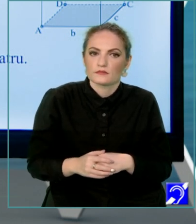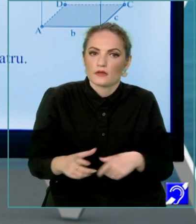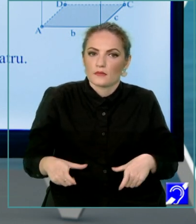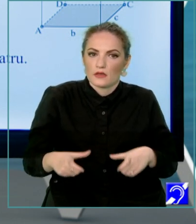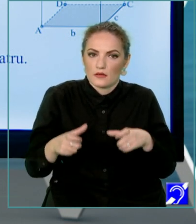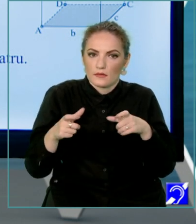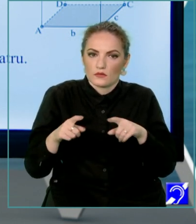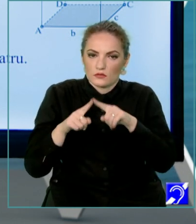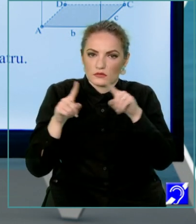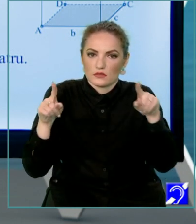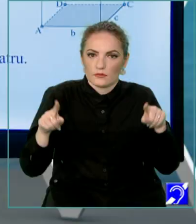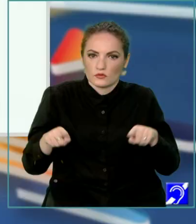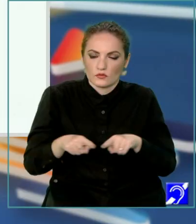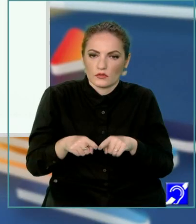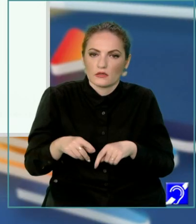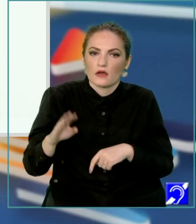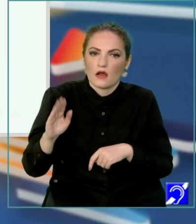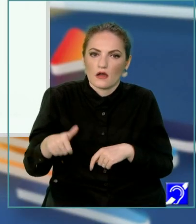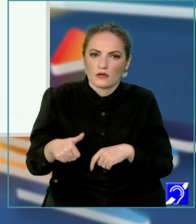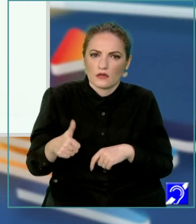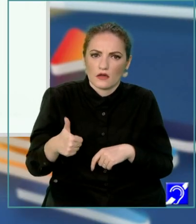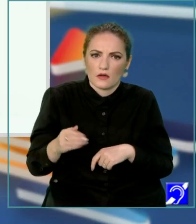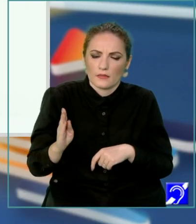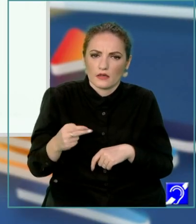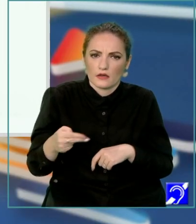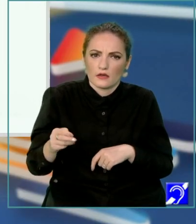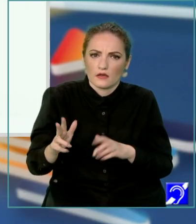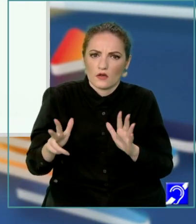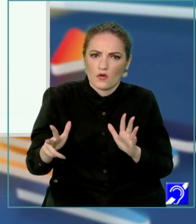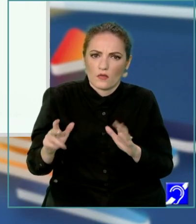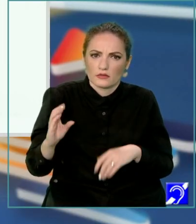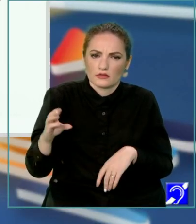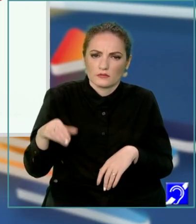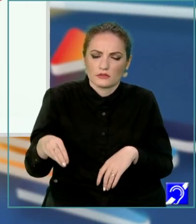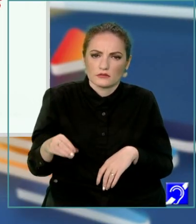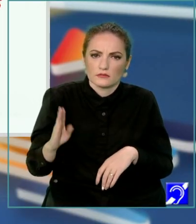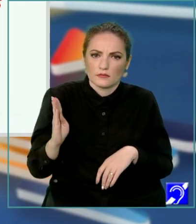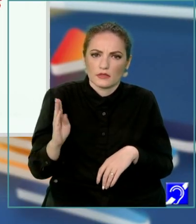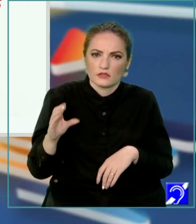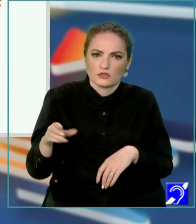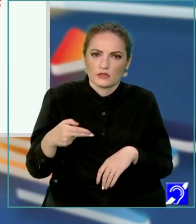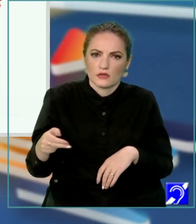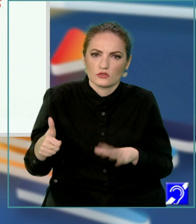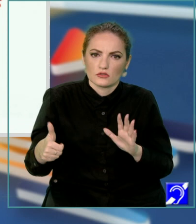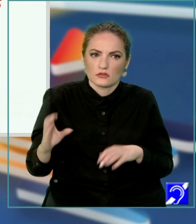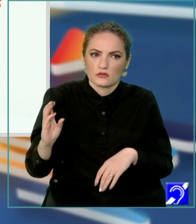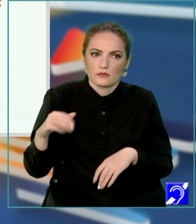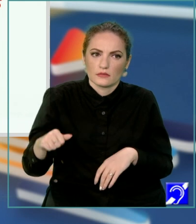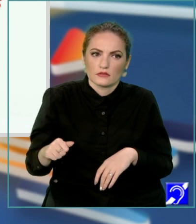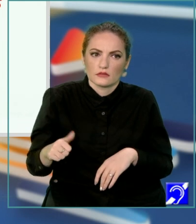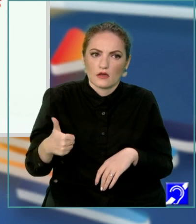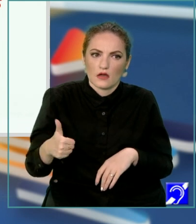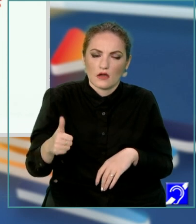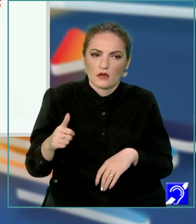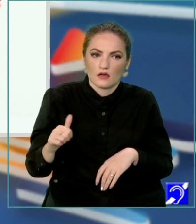prim c prim D prim are AB 8 cm BC 6 cm și a